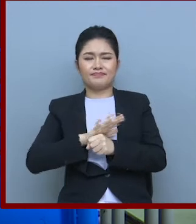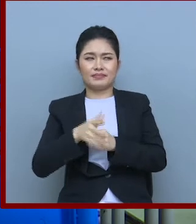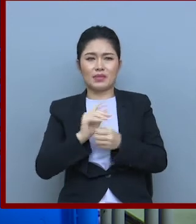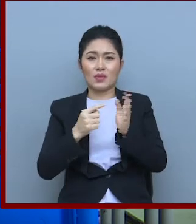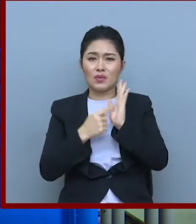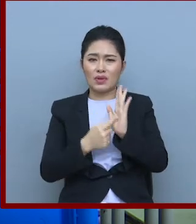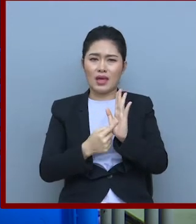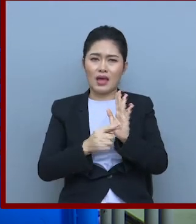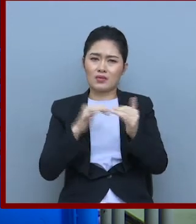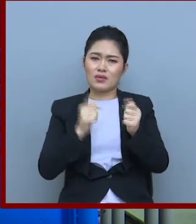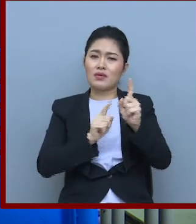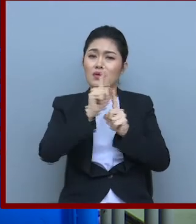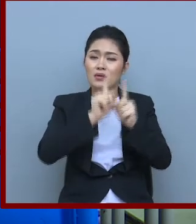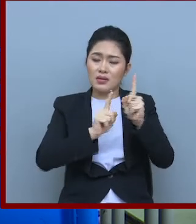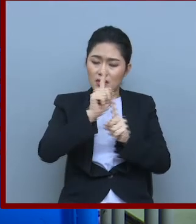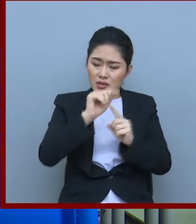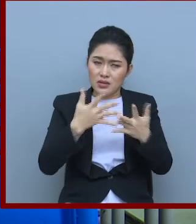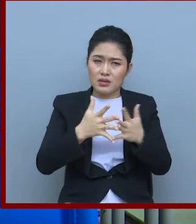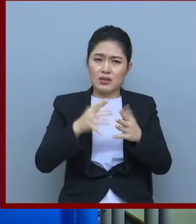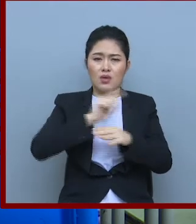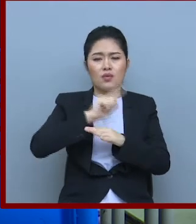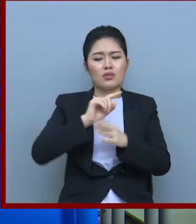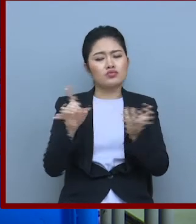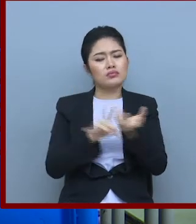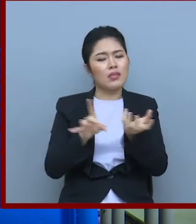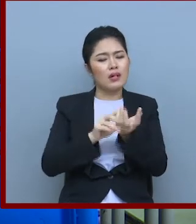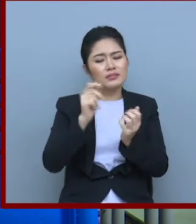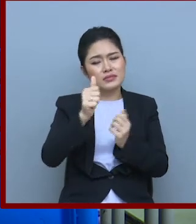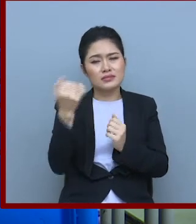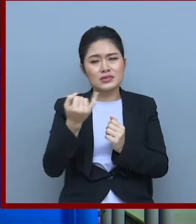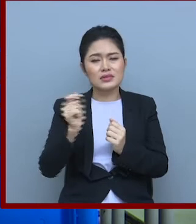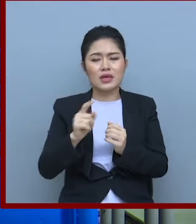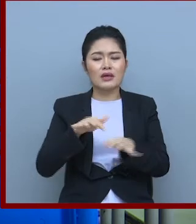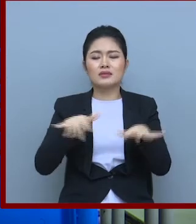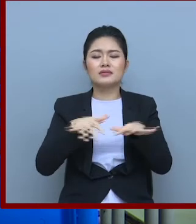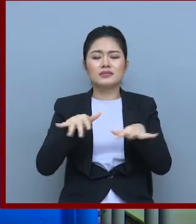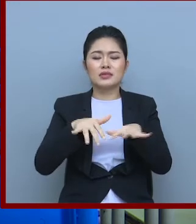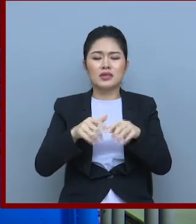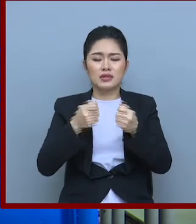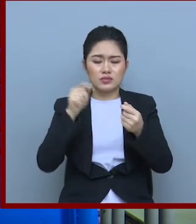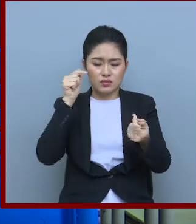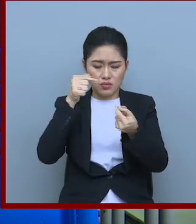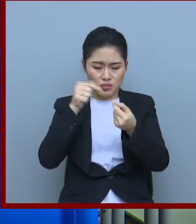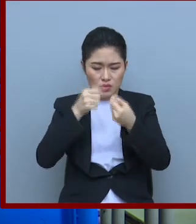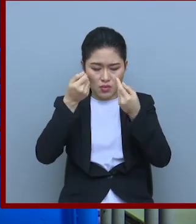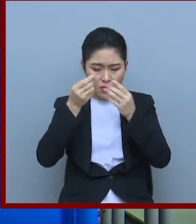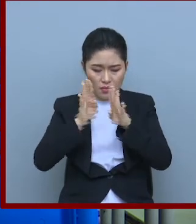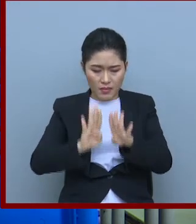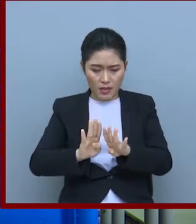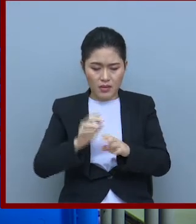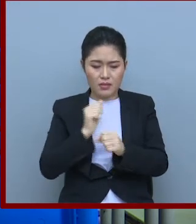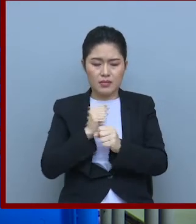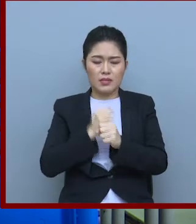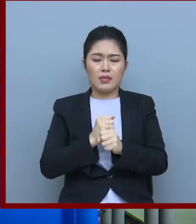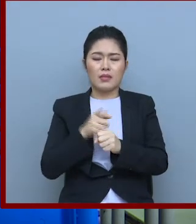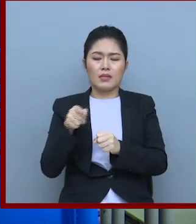หรือการวัดค่าหรือการให้ value ทั่วไปนะครับถูกออกแบบมาสำหรับอุปกรณ์